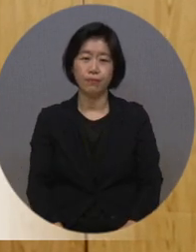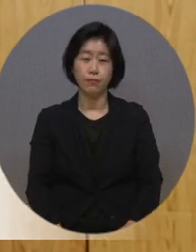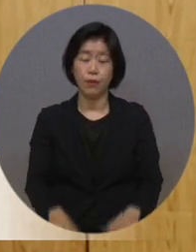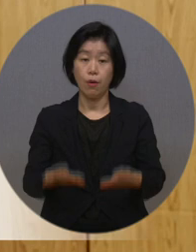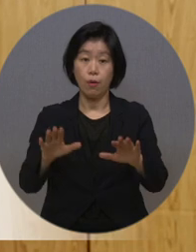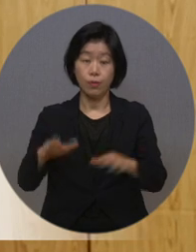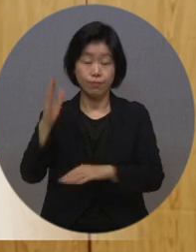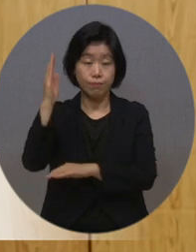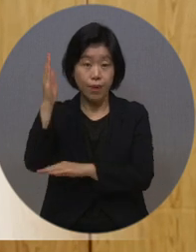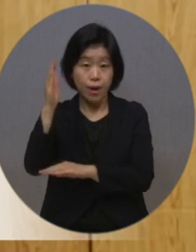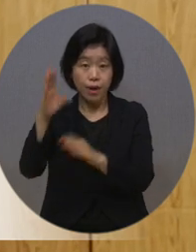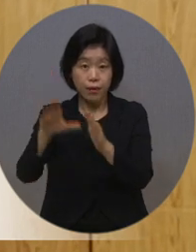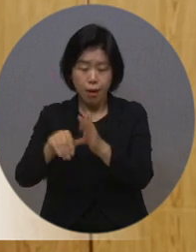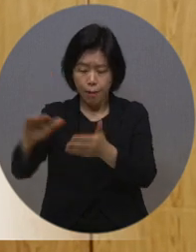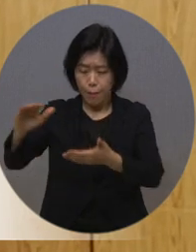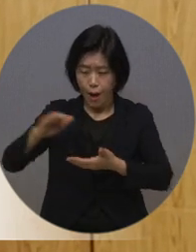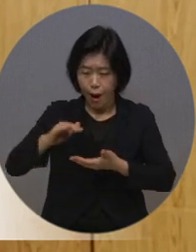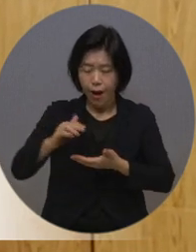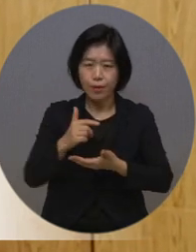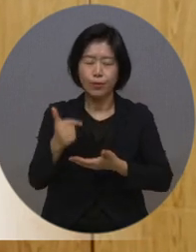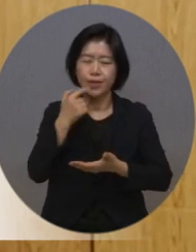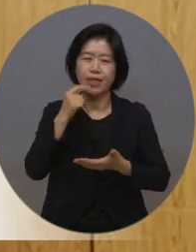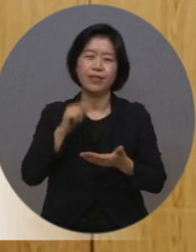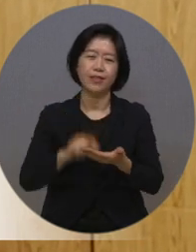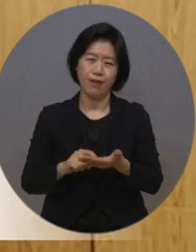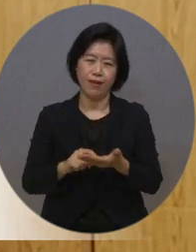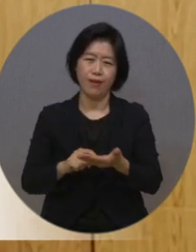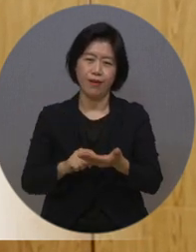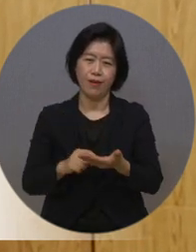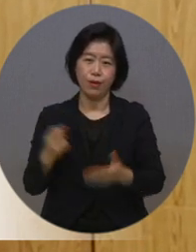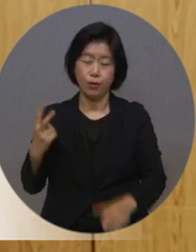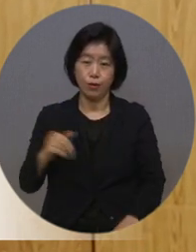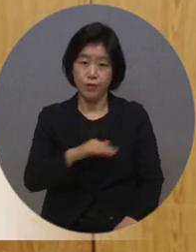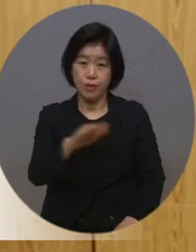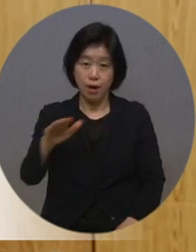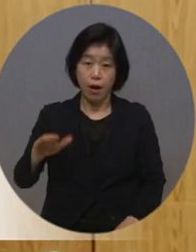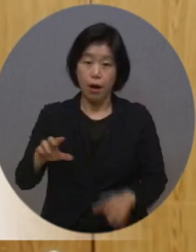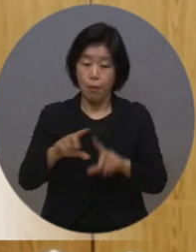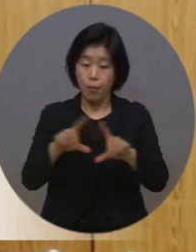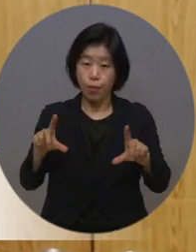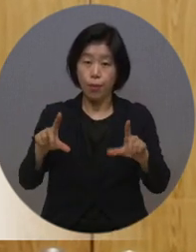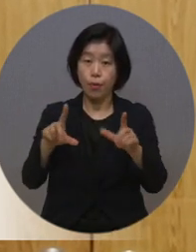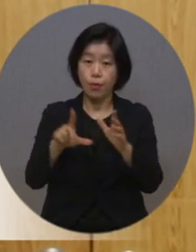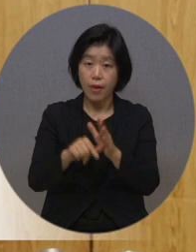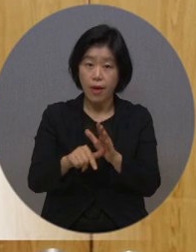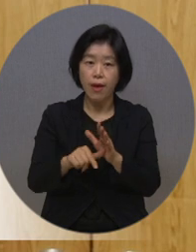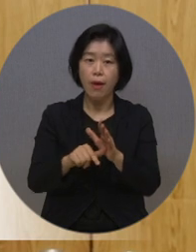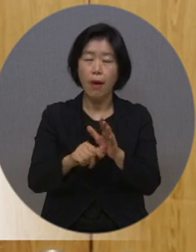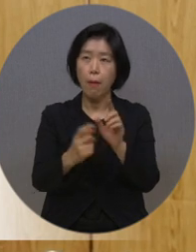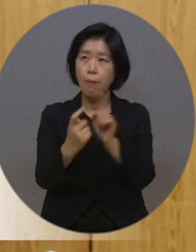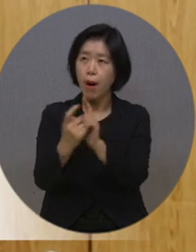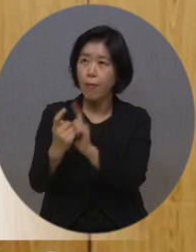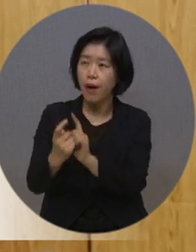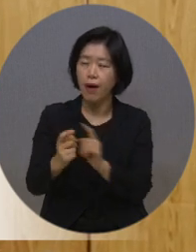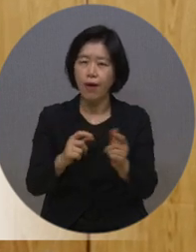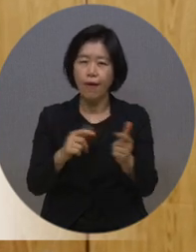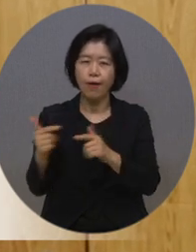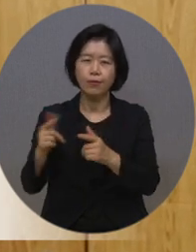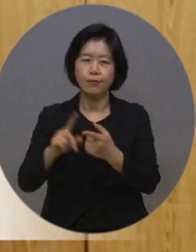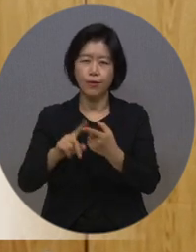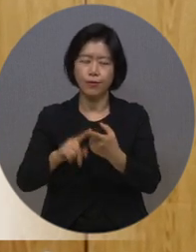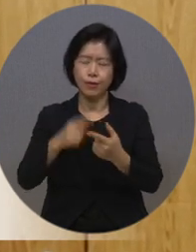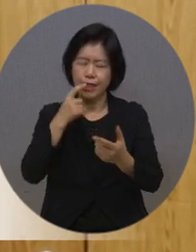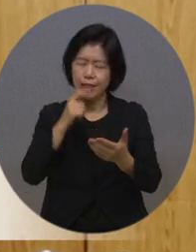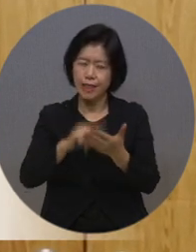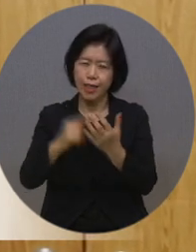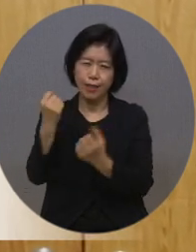오늘 강의가 너무 쉽고 너무 우리가 일상에서 접할 수 있는 그런 부분들을